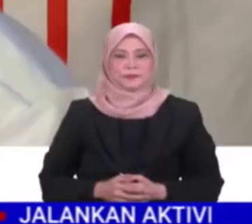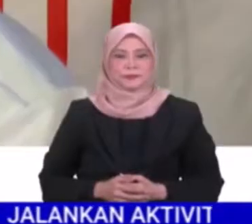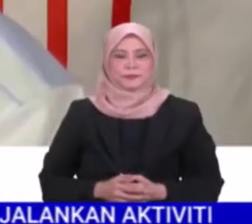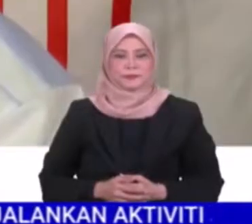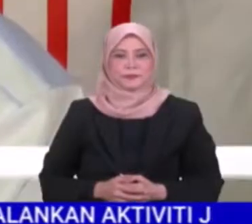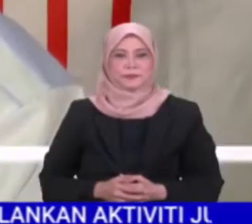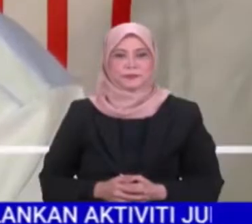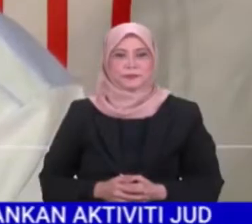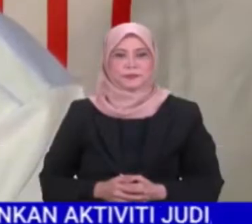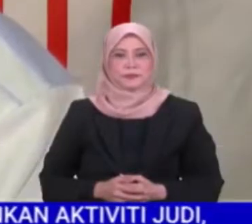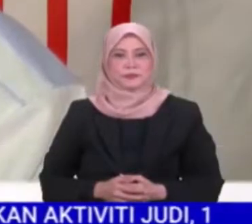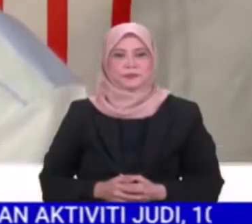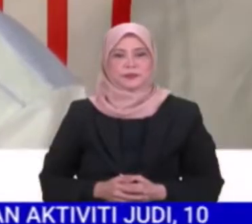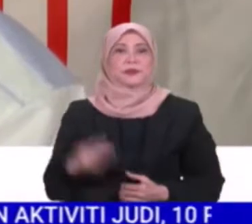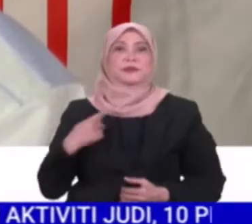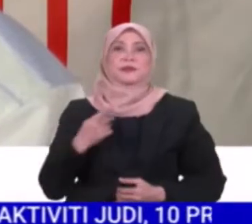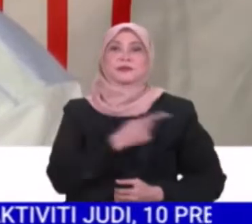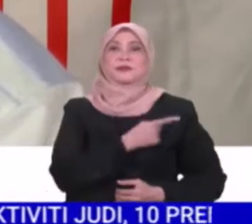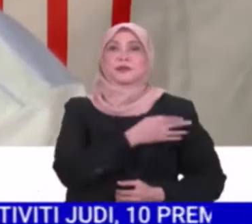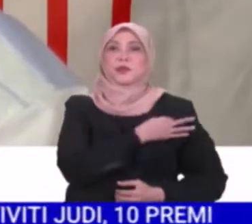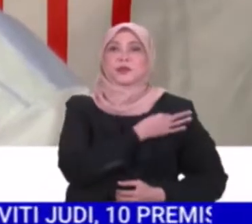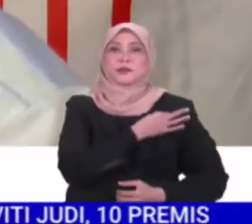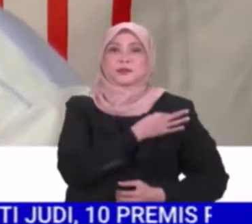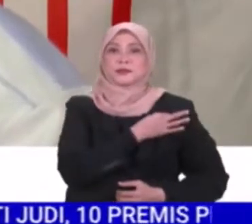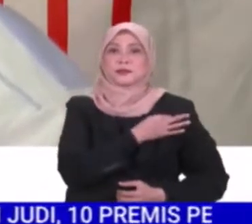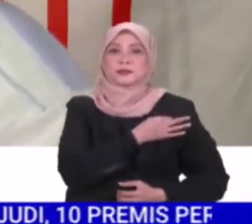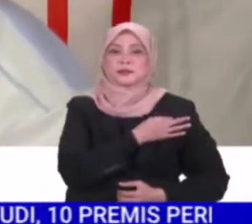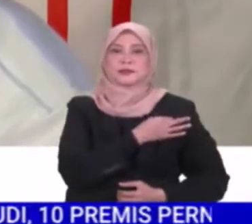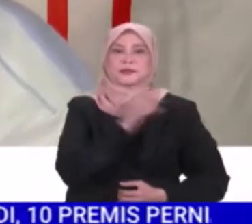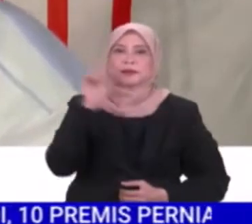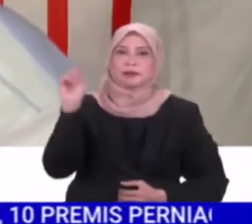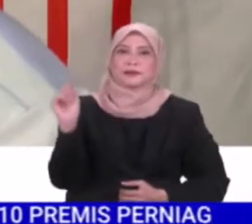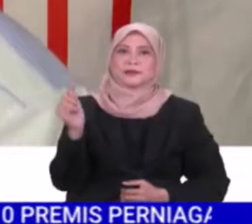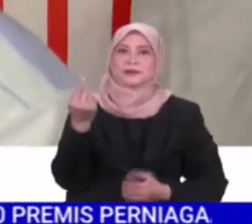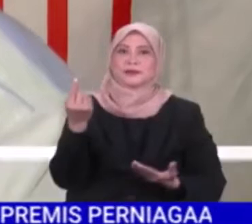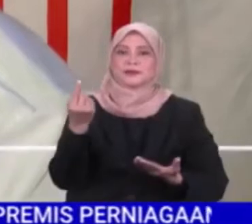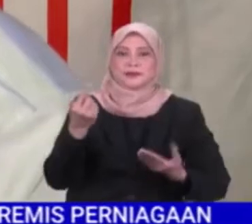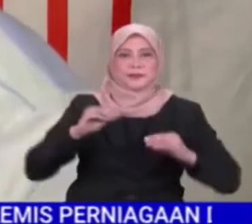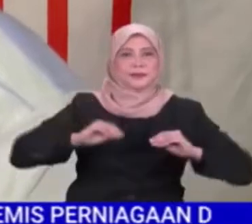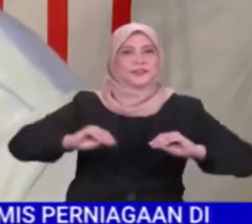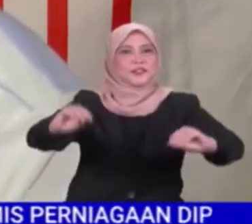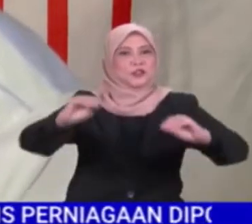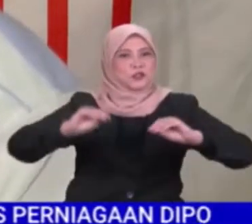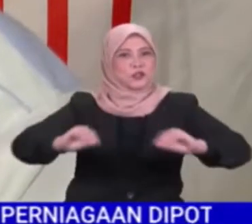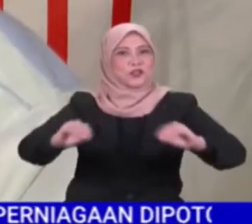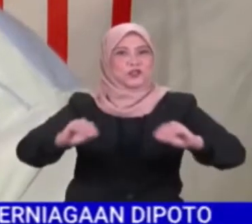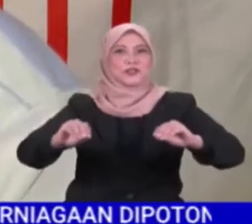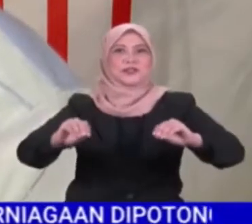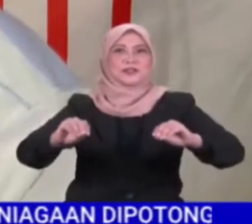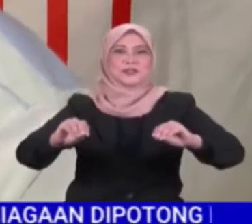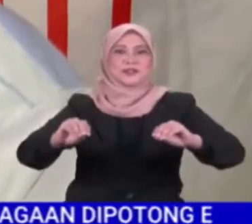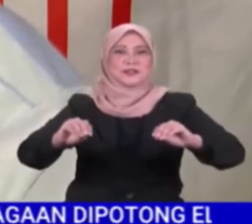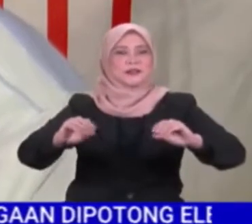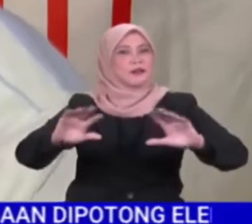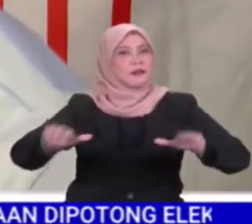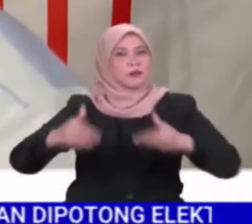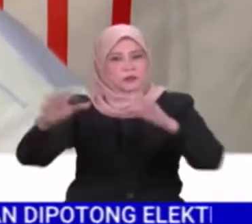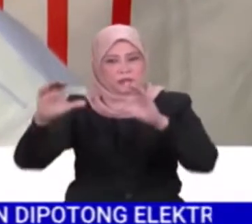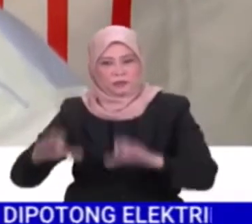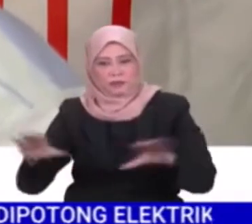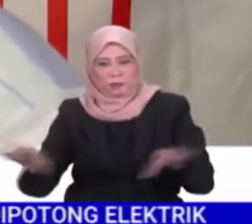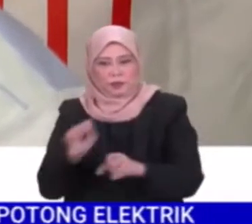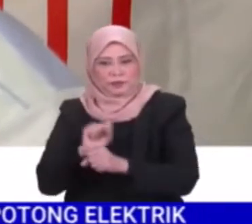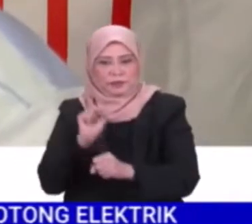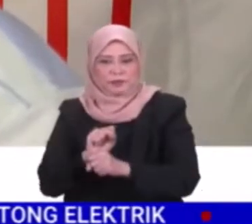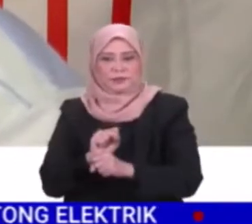Kita ni sukarelawan ni My Champion cuma memberi apa nama pendidikan dan tunjuk ajar supaya macam mana dia nak buat kerja,